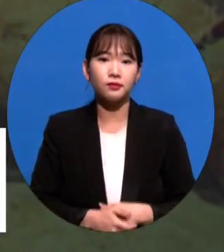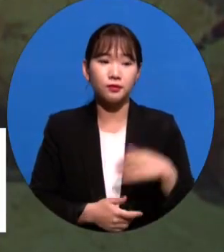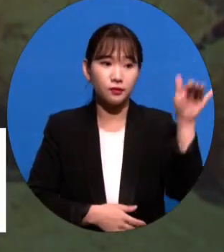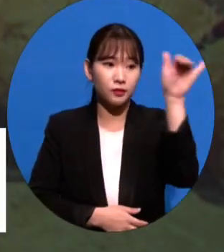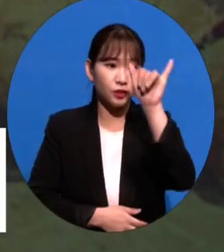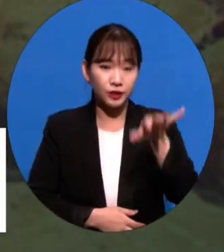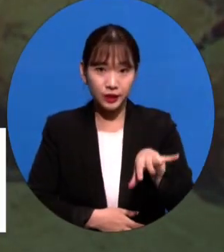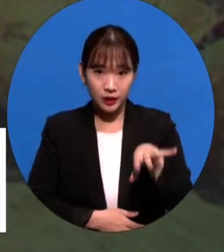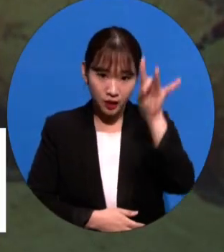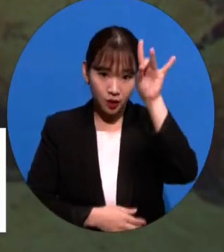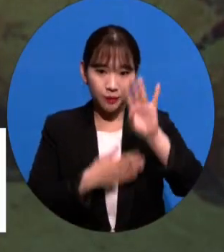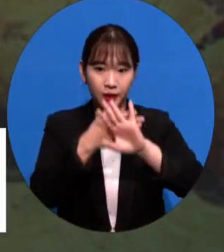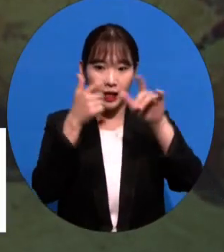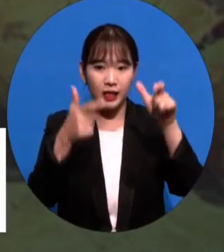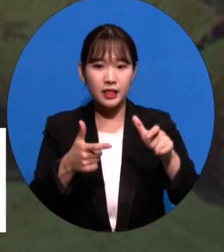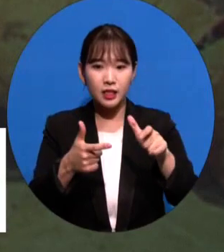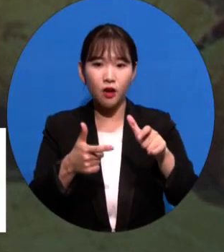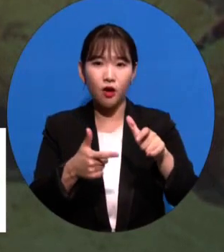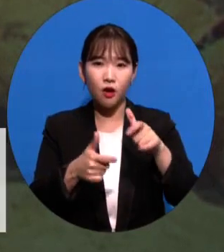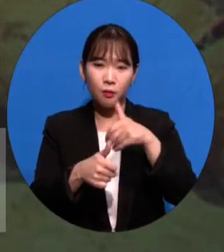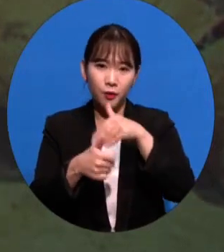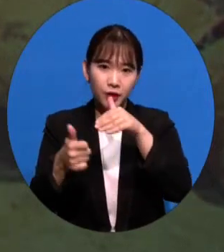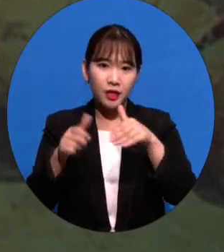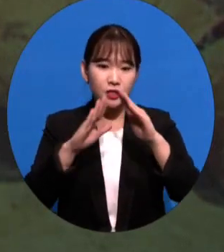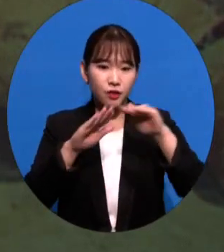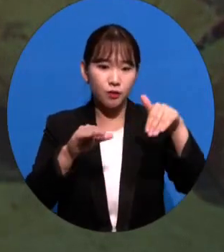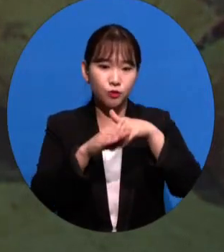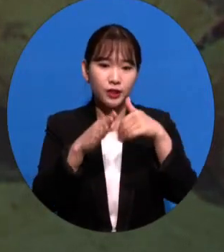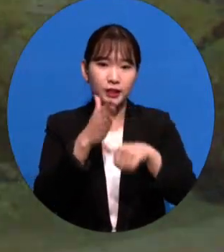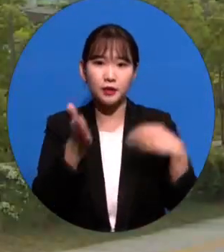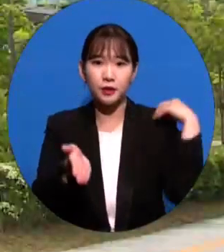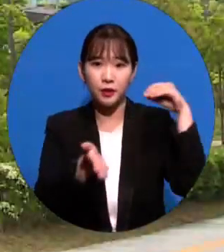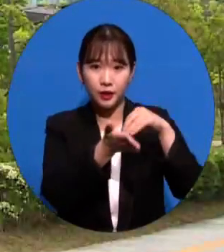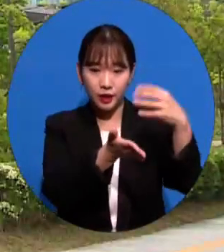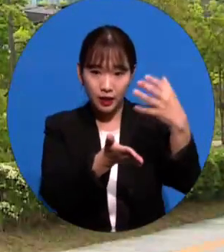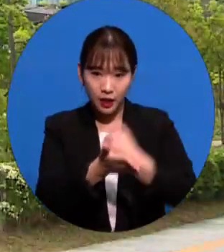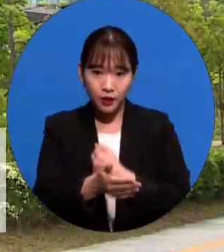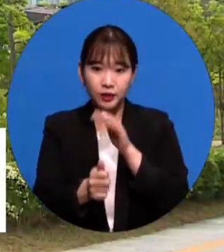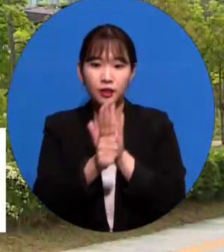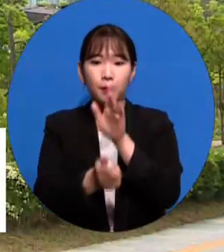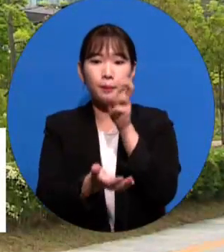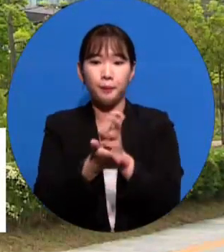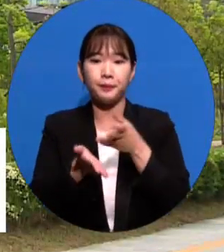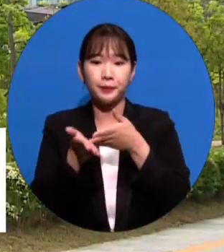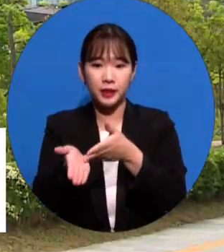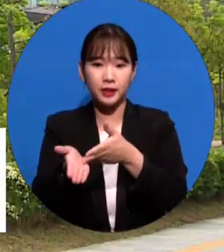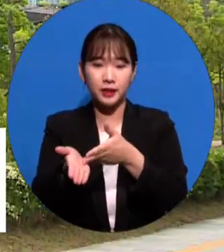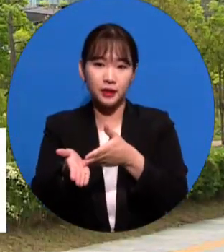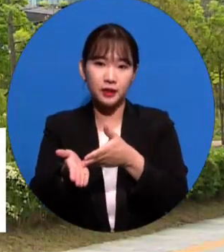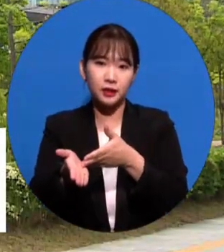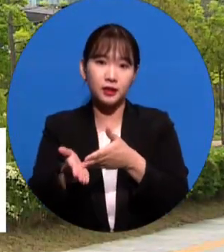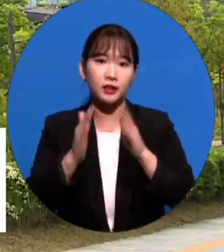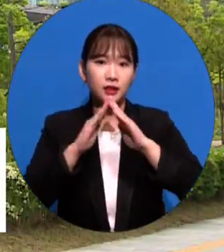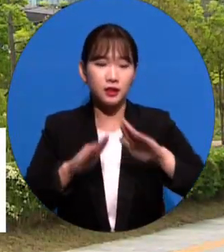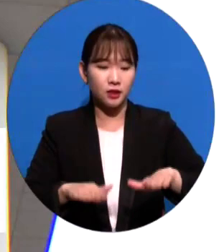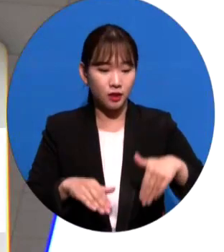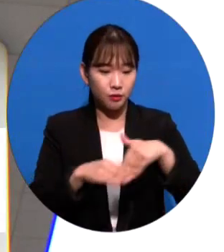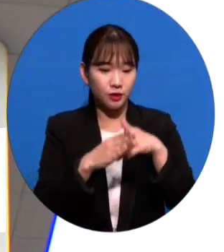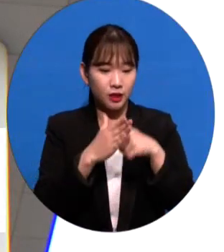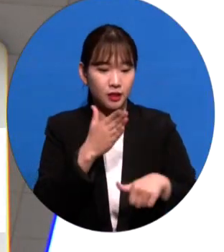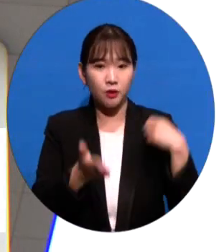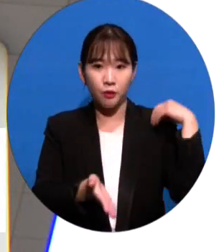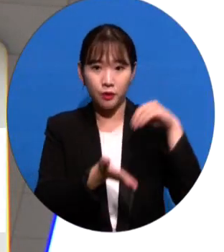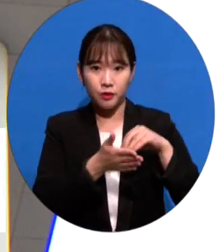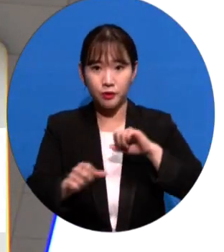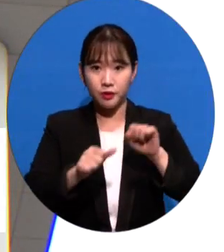전국 최초로 타 지역으로 반출된 전남 문화재 환수를 지원하는 조례가 발의됐습니다. 전라남도 문화재